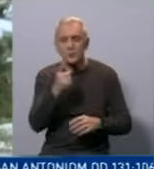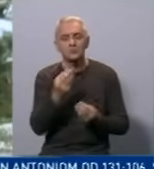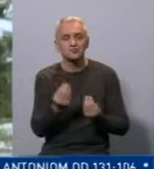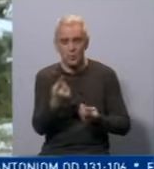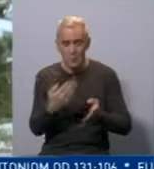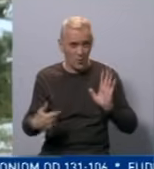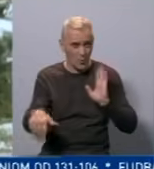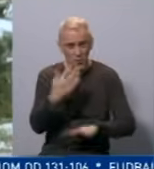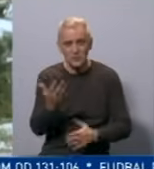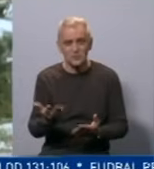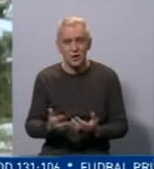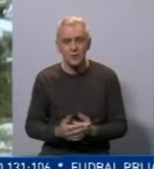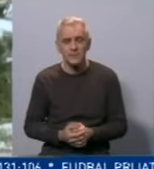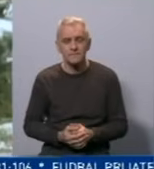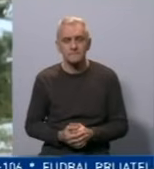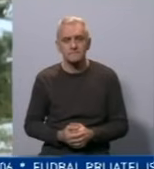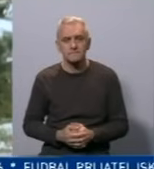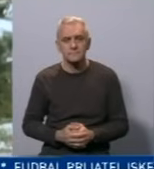otišao,